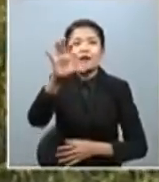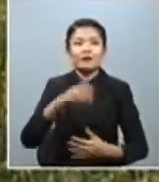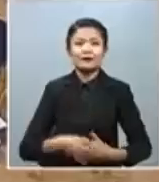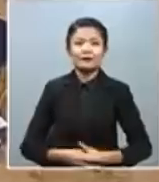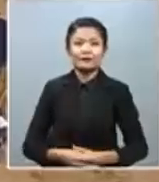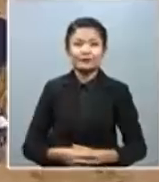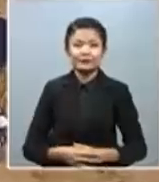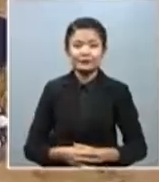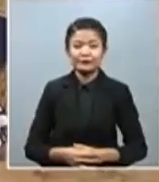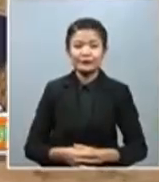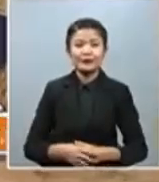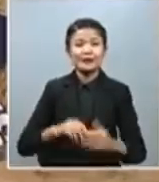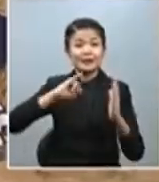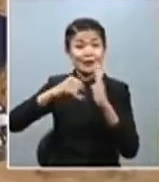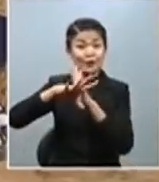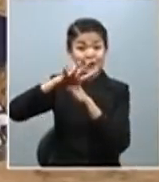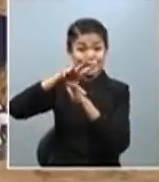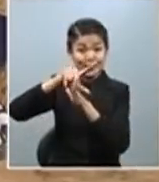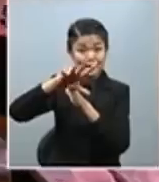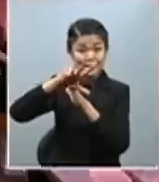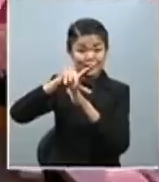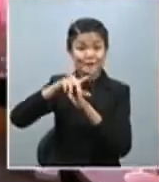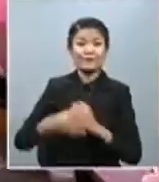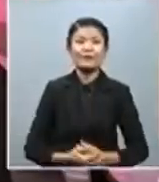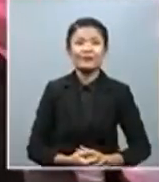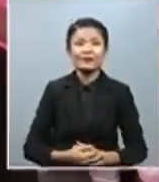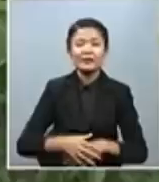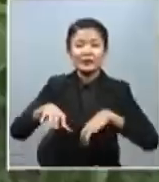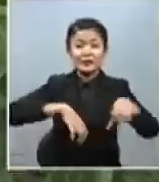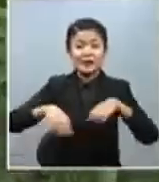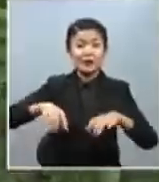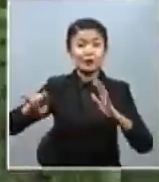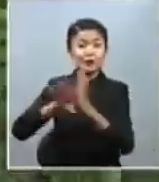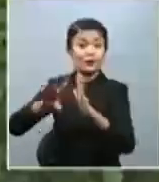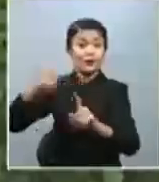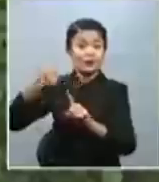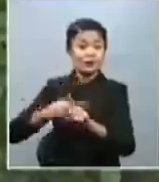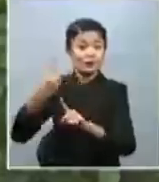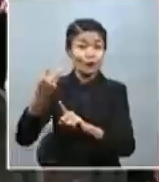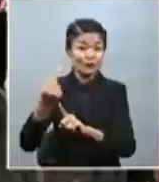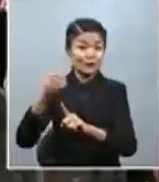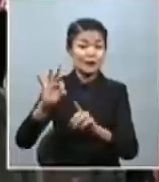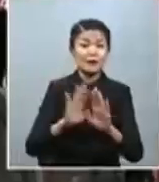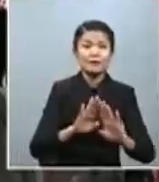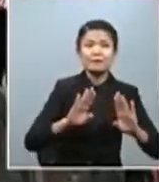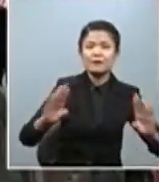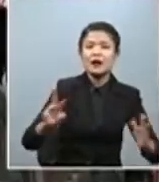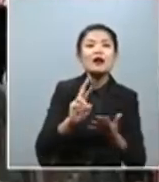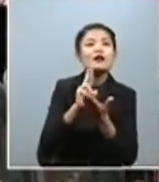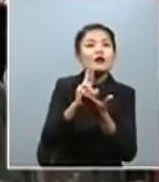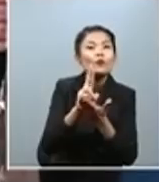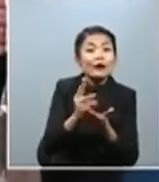อยใช่ยะพุ่มจ้าจัดถึง19กุมภาพันธ์เด้อค่ะวันเปิดงานเพิ่นมีรางวัลจัง